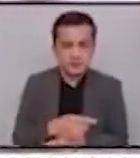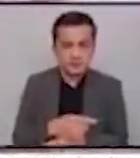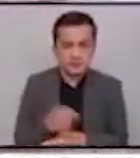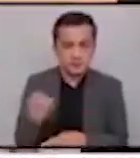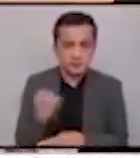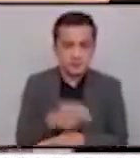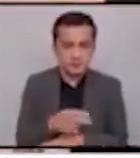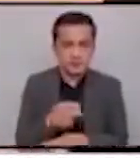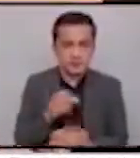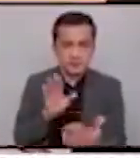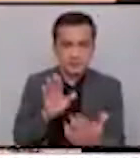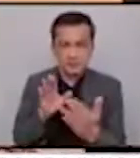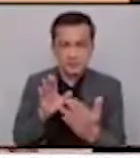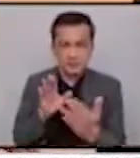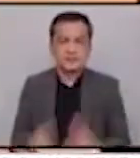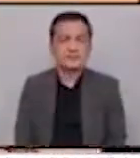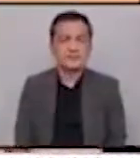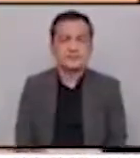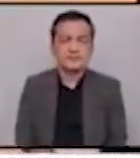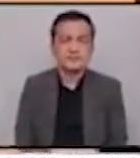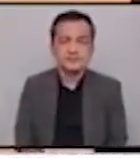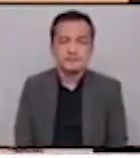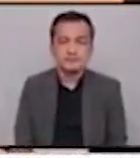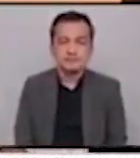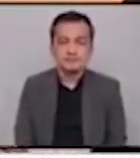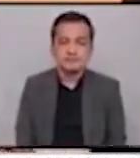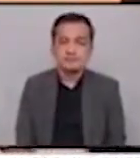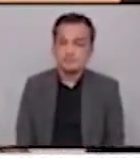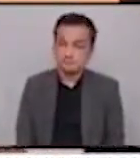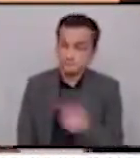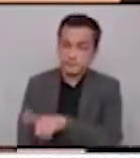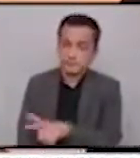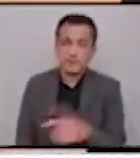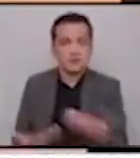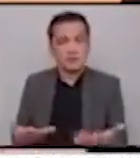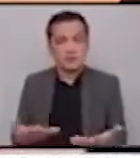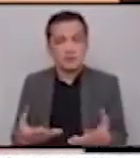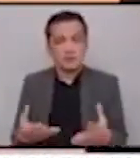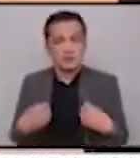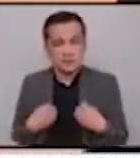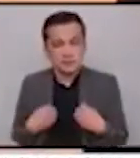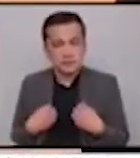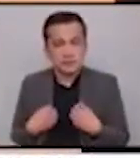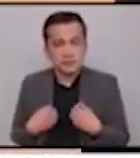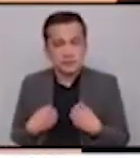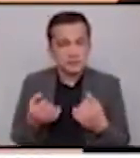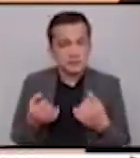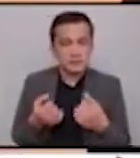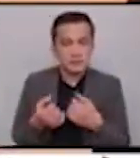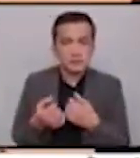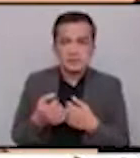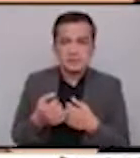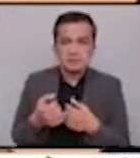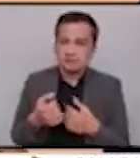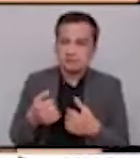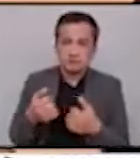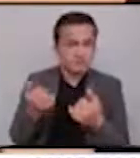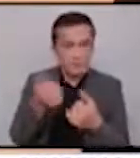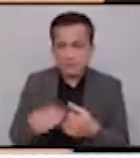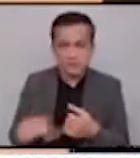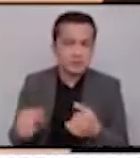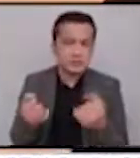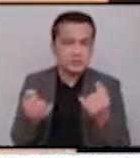classes. Wala naman po tayong sa ngayon natatanggap na any untoward incidents or any reports of that nature.